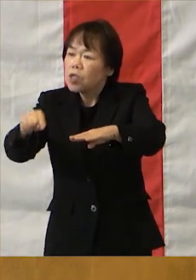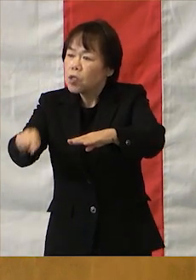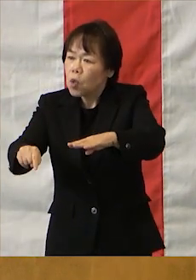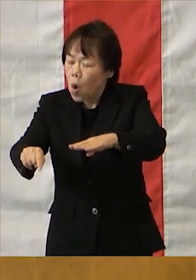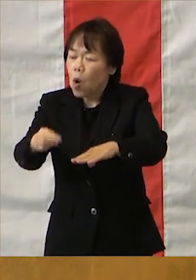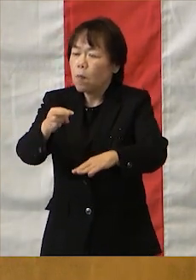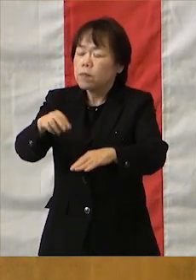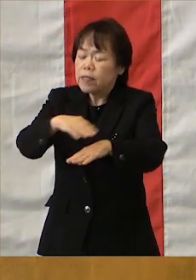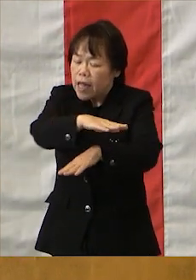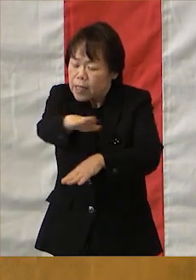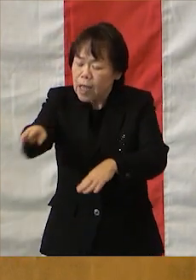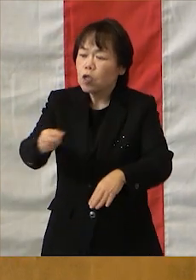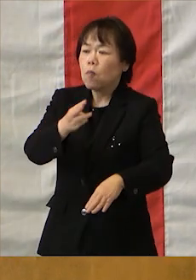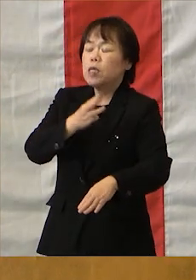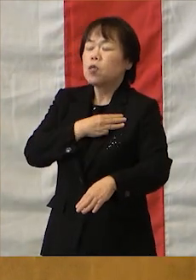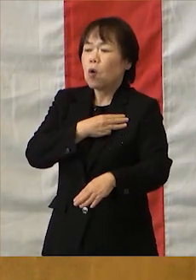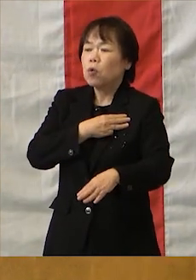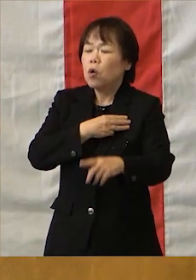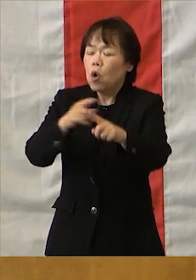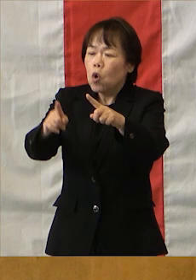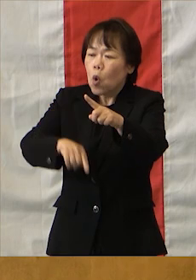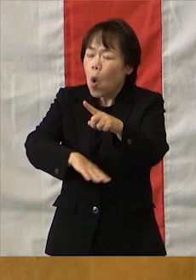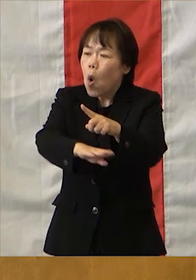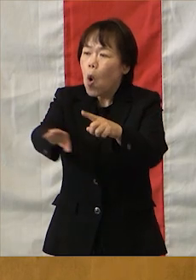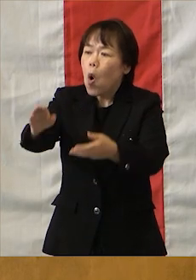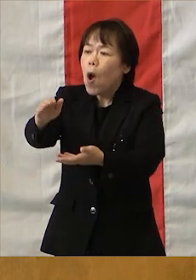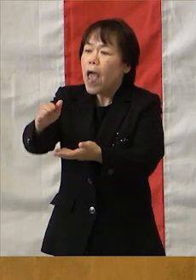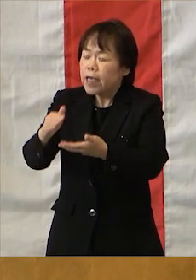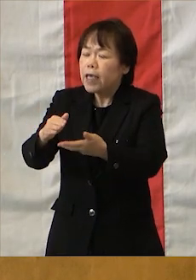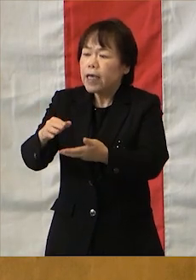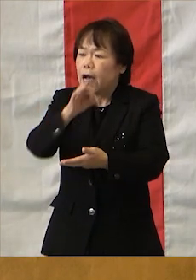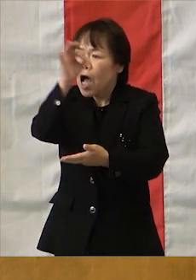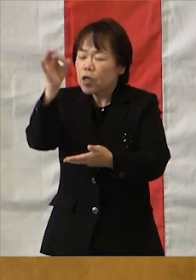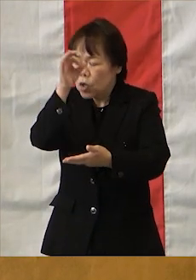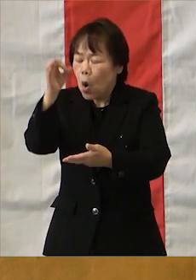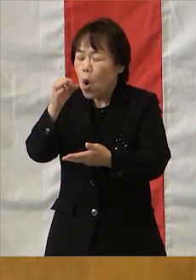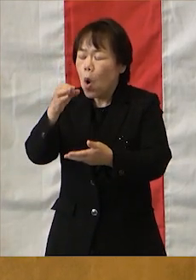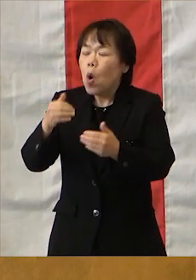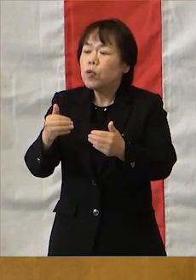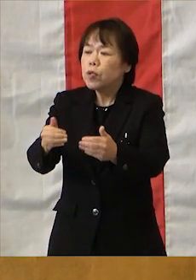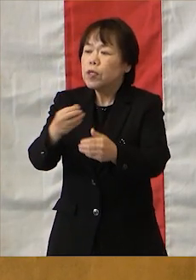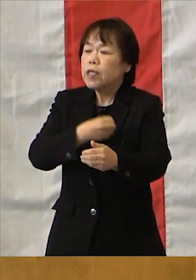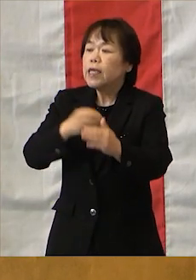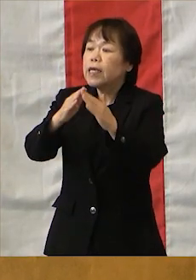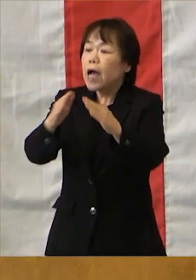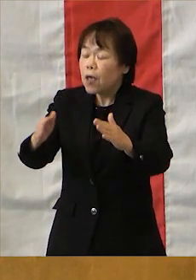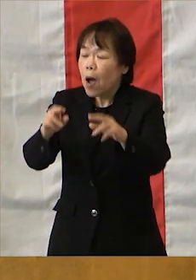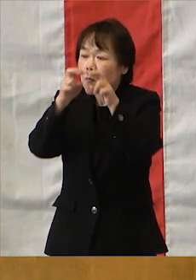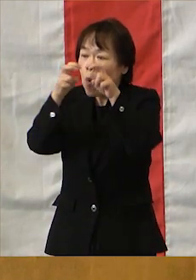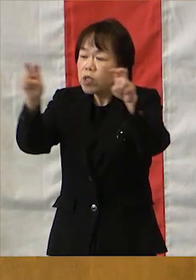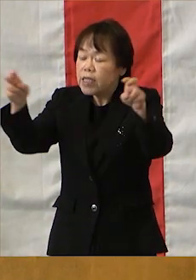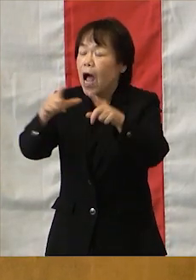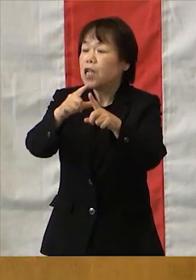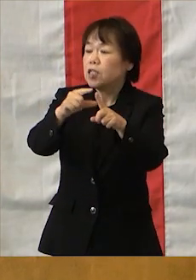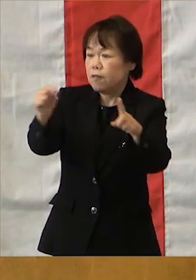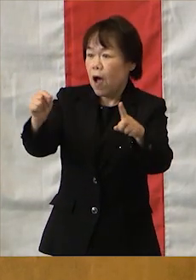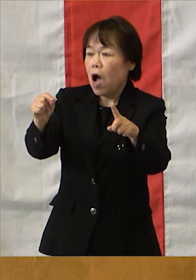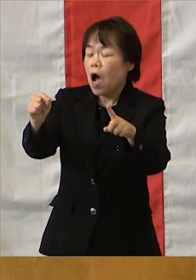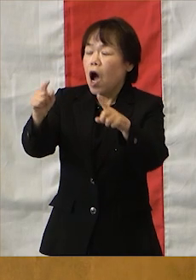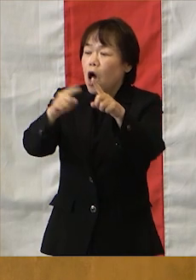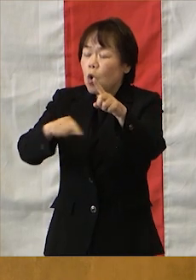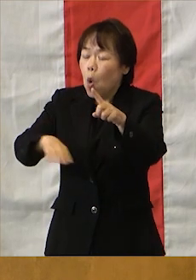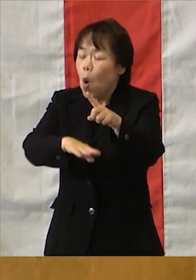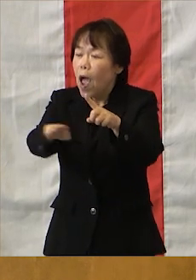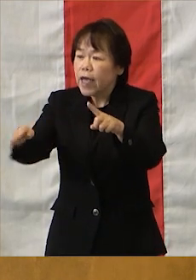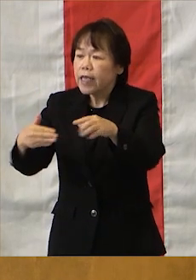としている広域観光推進委員会はモニターツアーの開発や広域ガイドの育成